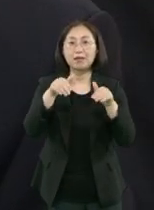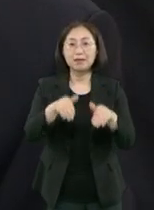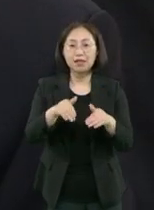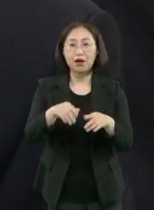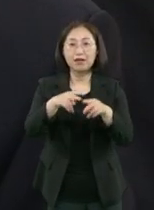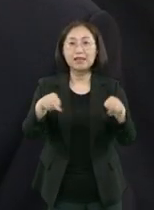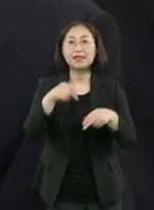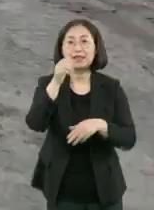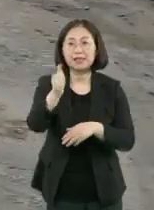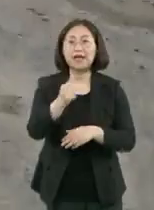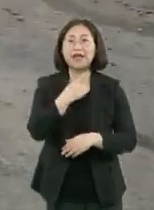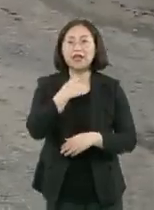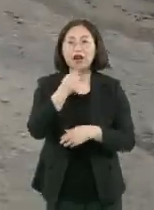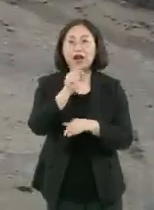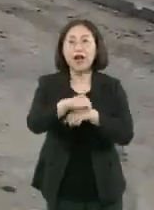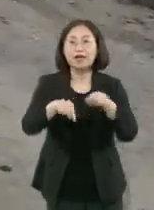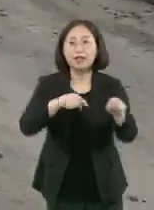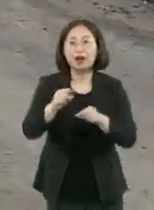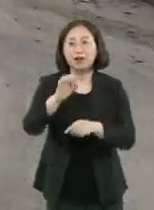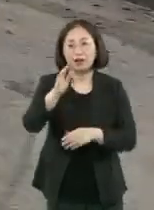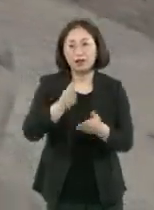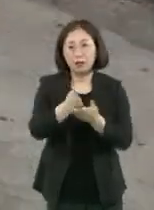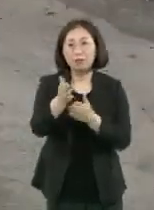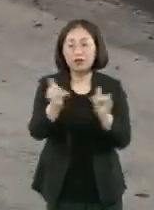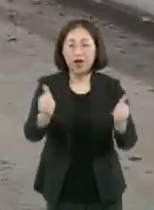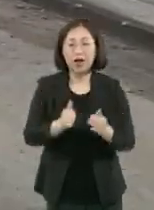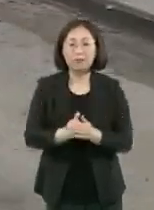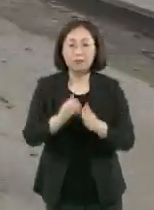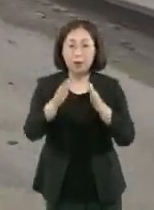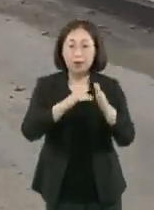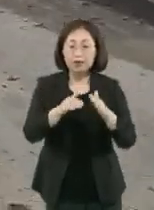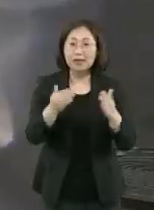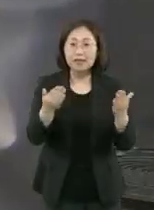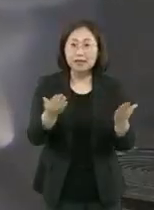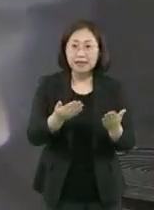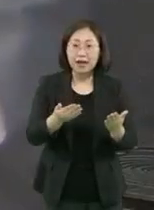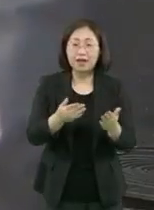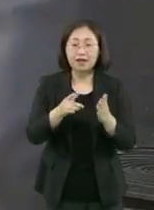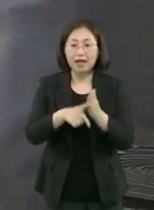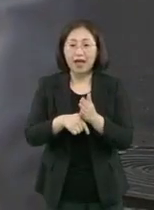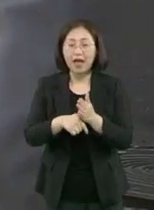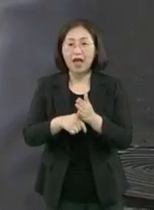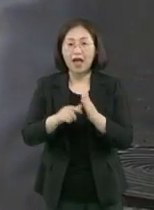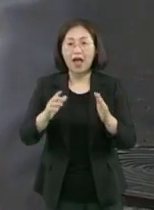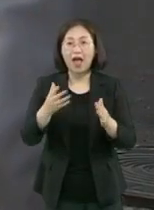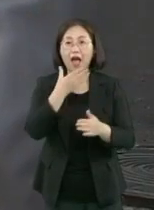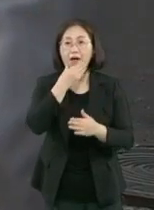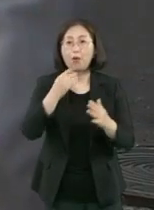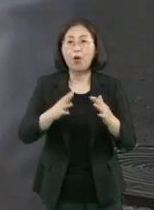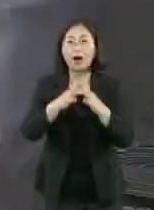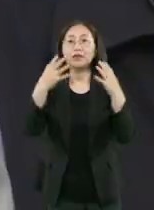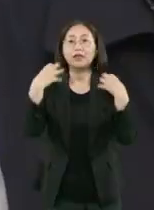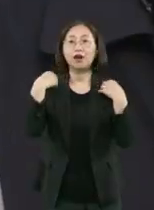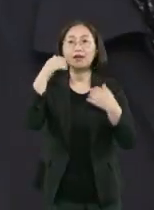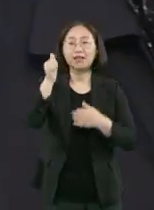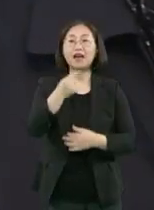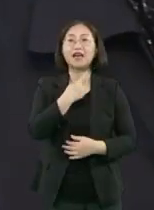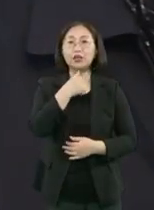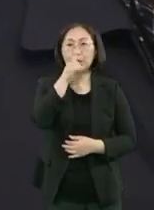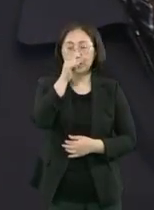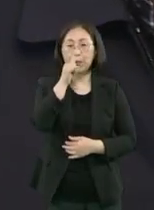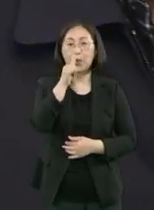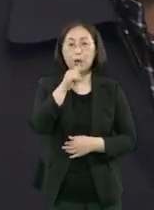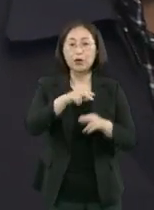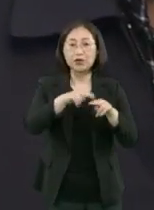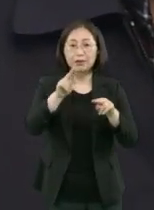정통 행정가입니다. 공직 생활 가운데 행정중심 복합도시 건설청장을 역임하면서 시장직의 뜻을 두고 퇴임